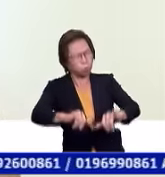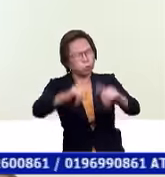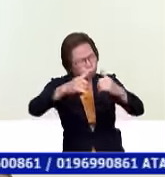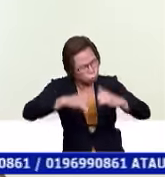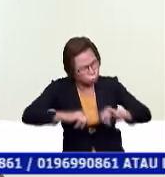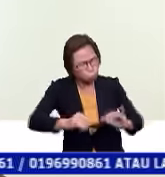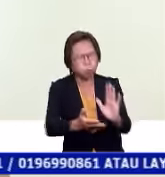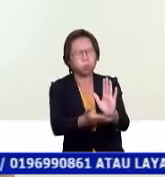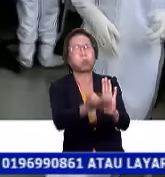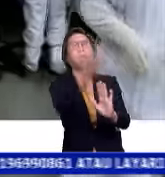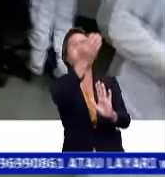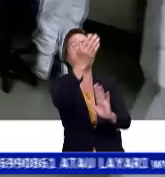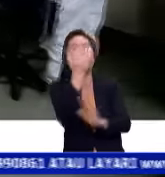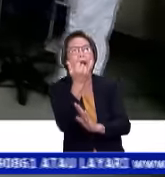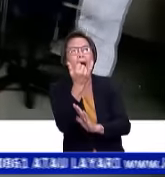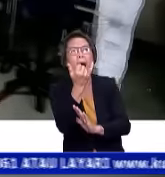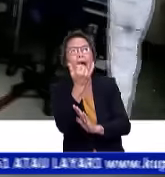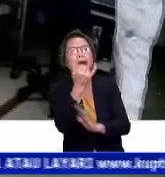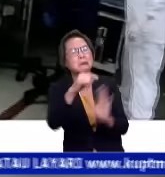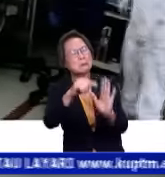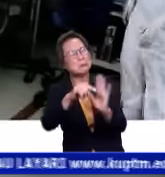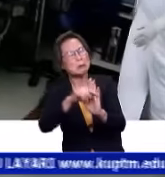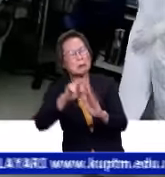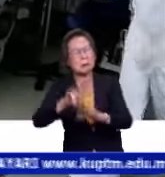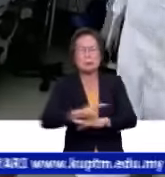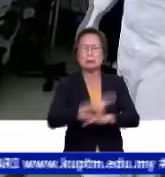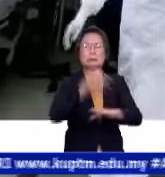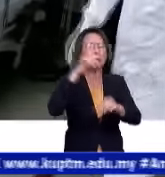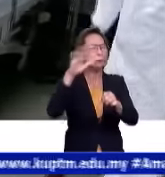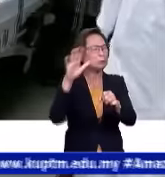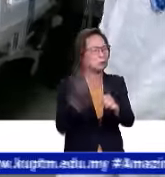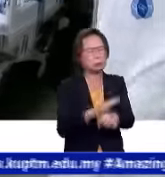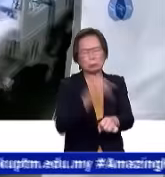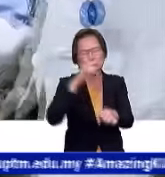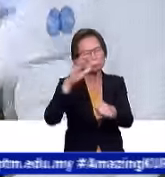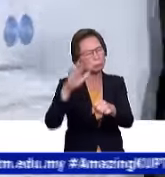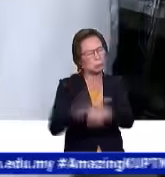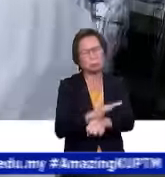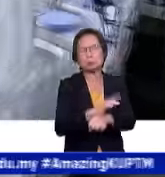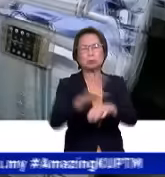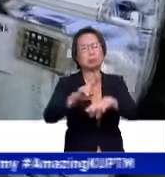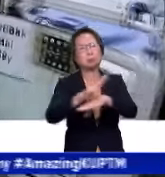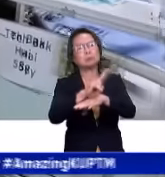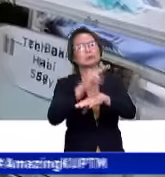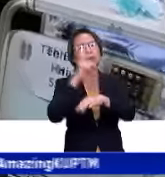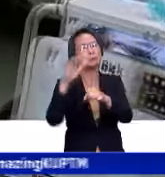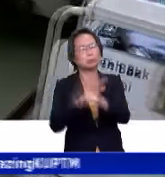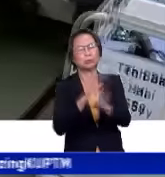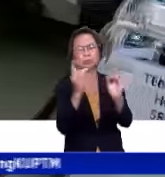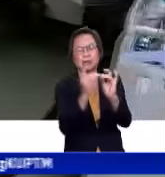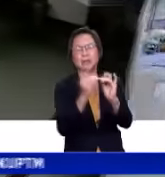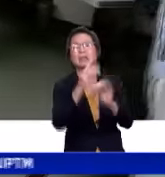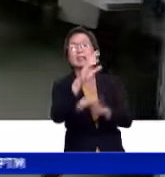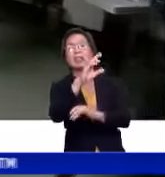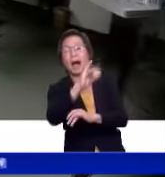ini sekaligus memberi kesan kepada penggunaan katil di unit rawatan rapi.